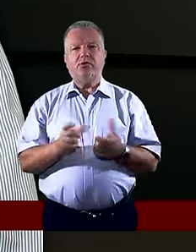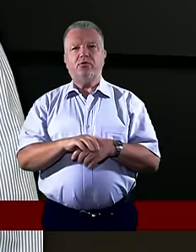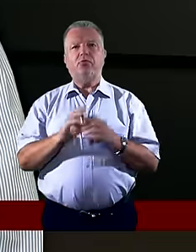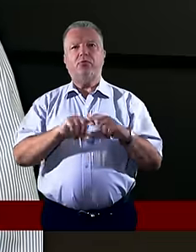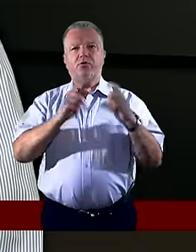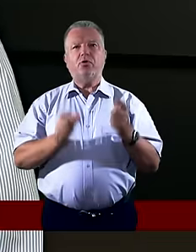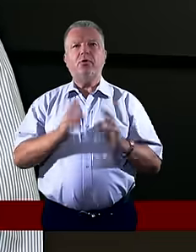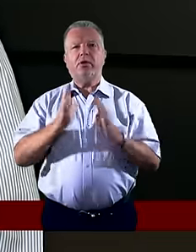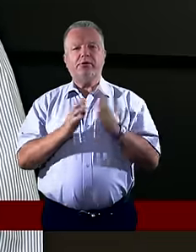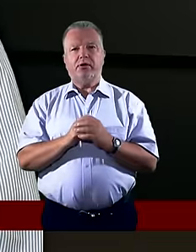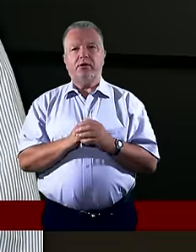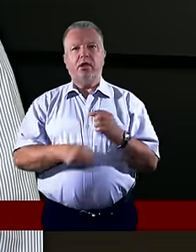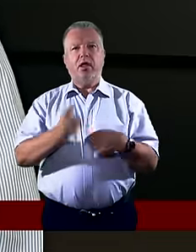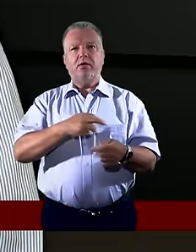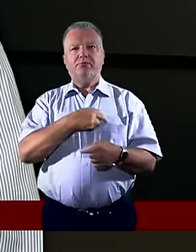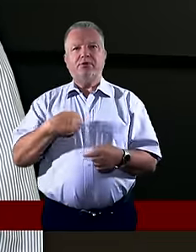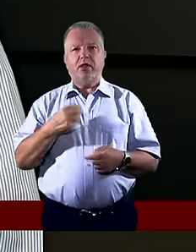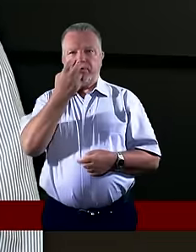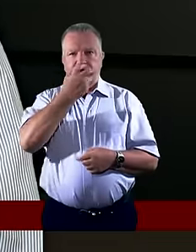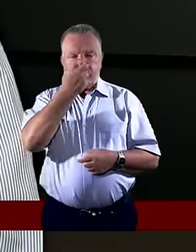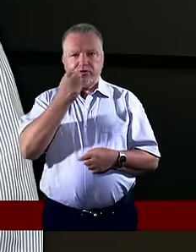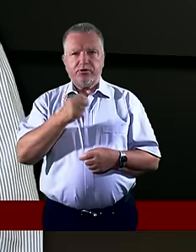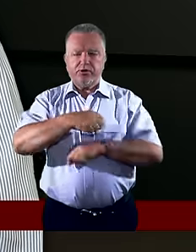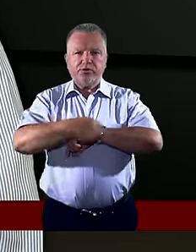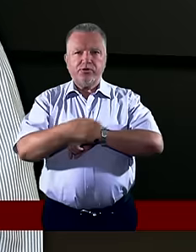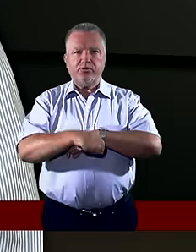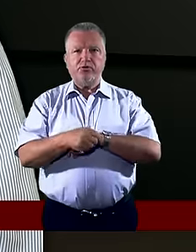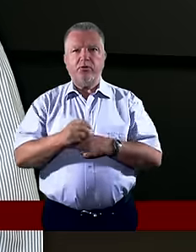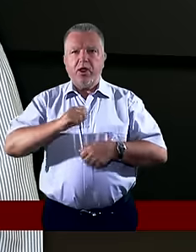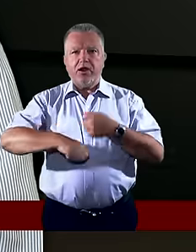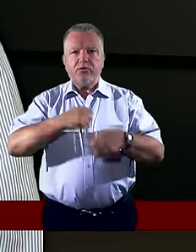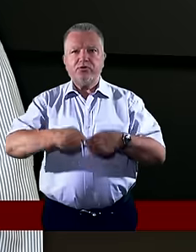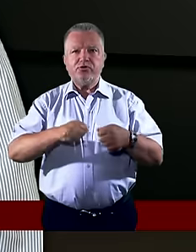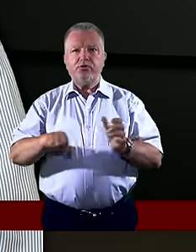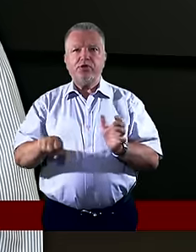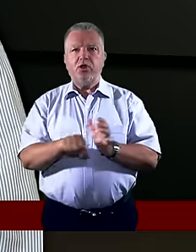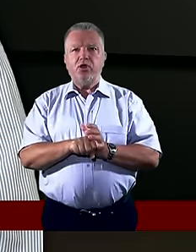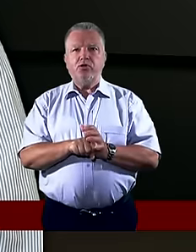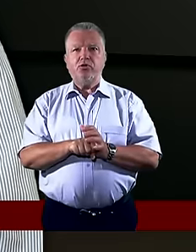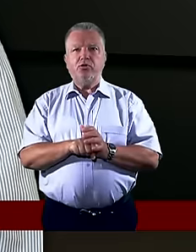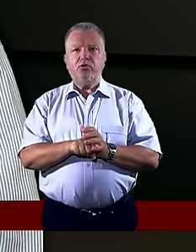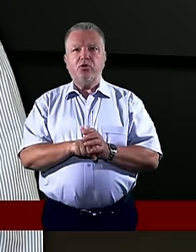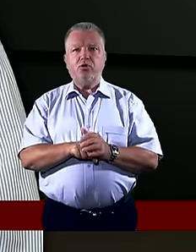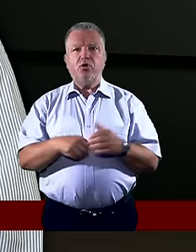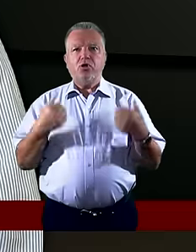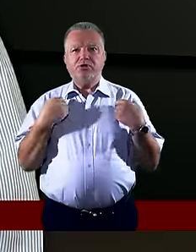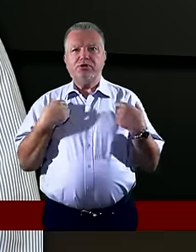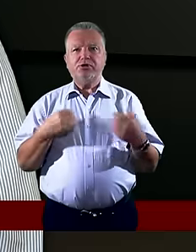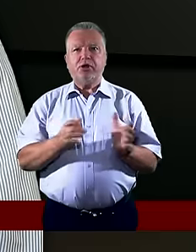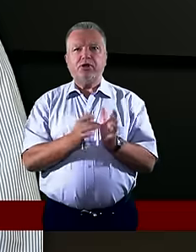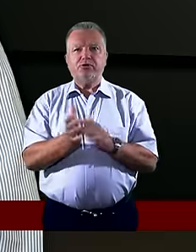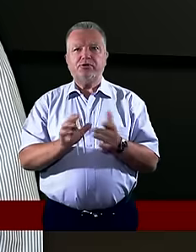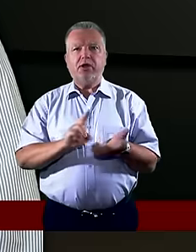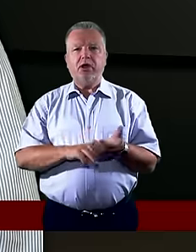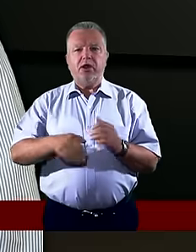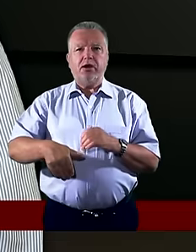Leśnej. Przed nami bardzo interesujące rozważanie nawiązujące do pobytu Pana Jezusa na ziemi, kiedy to spotykając